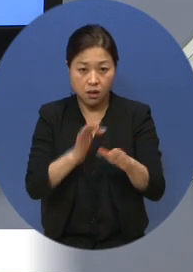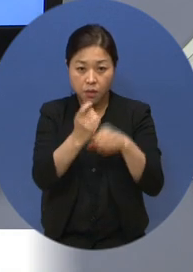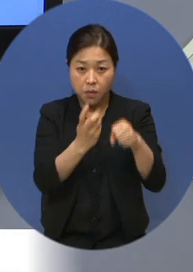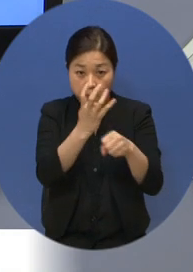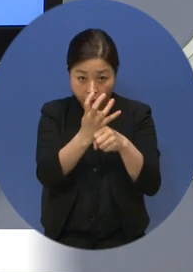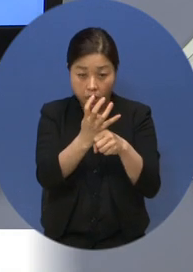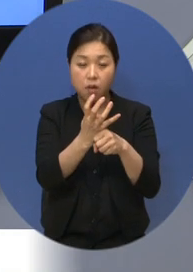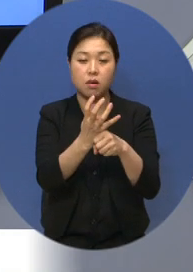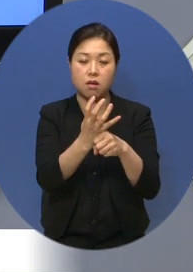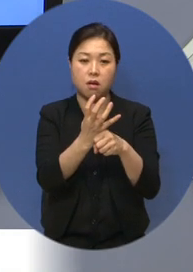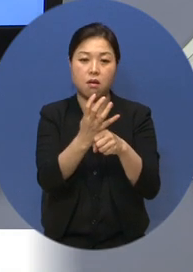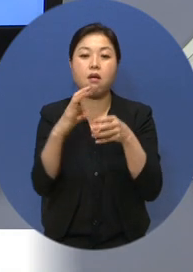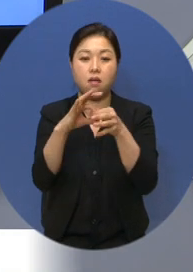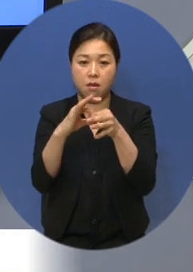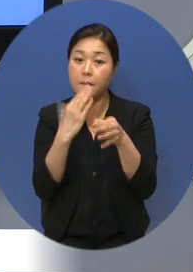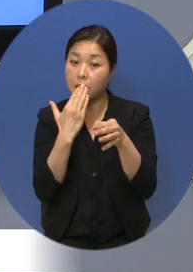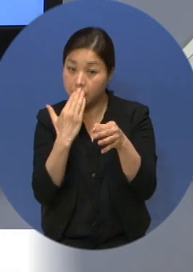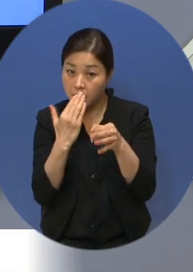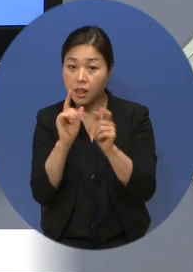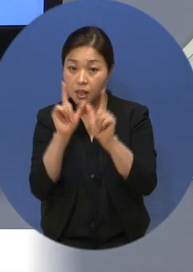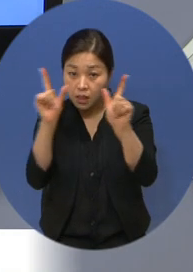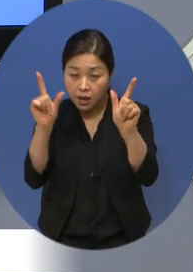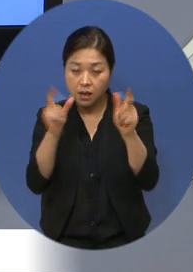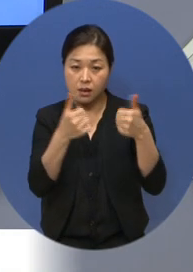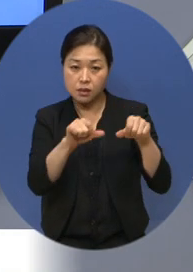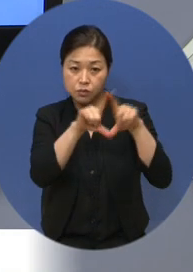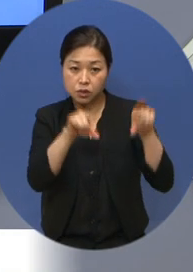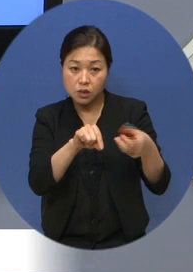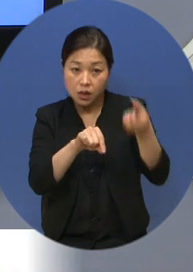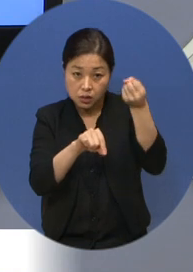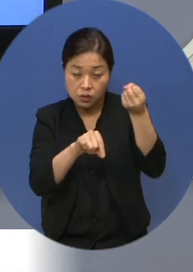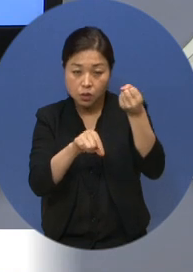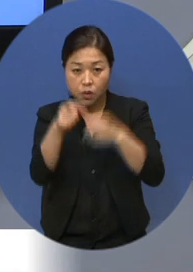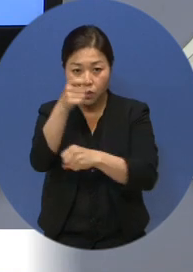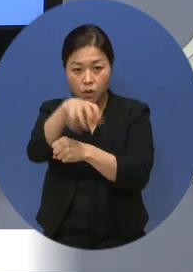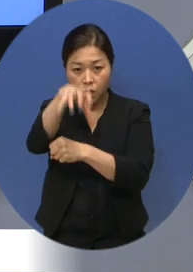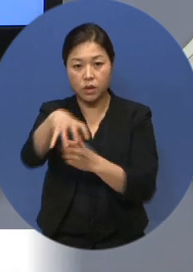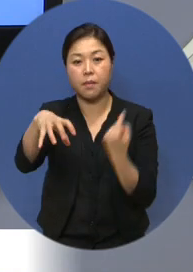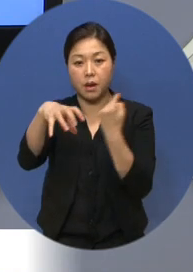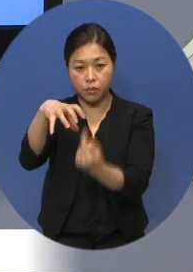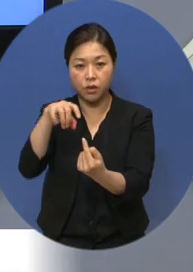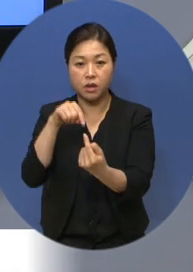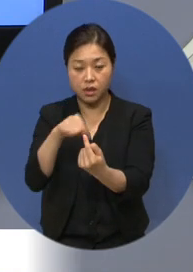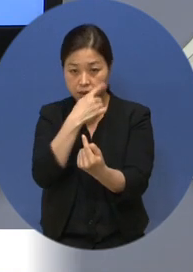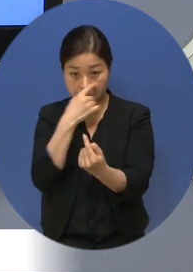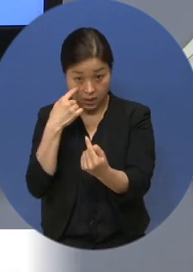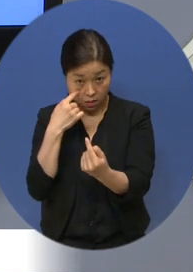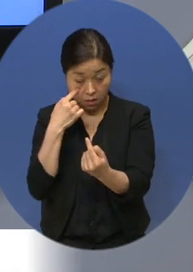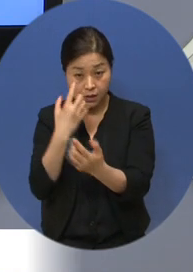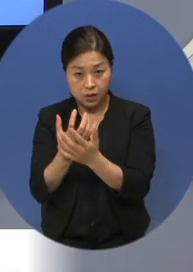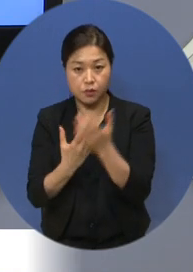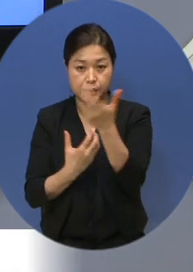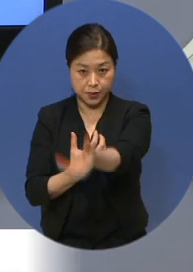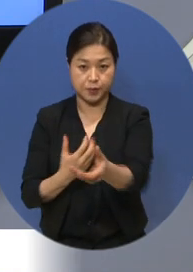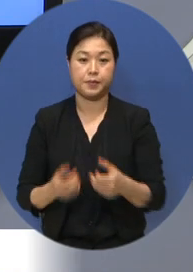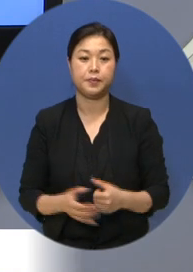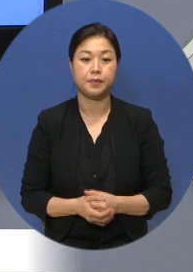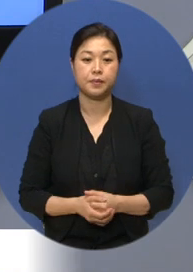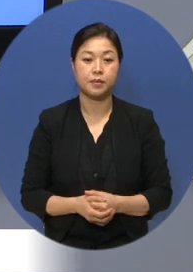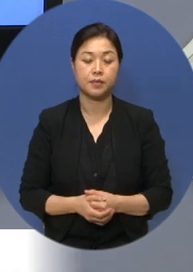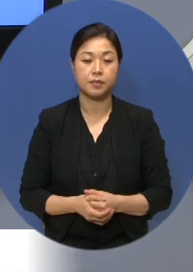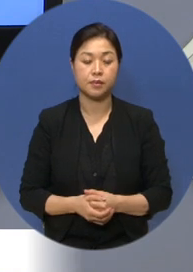본인 신분증을 지참한 후 거주지 소재의 주민센터를 방문해 증빙자료를 제출하면 됩니다